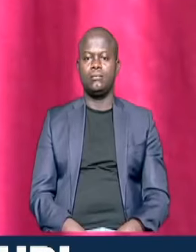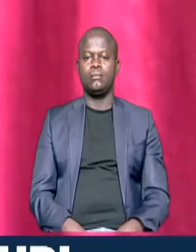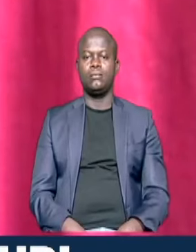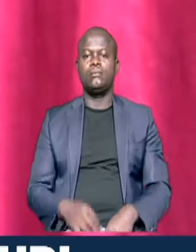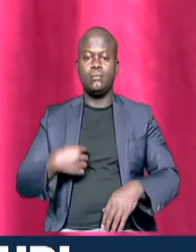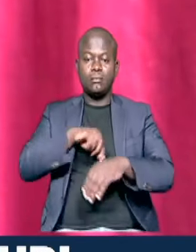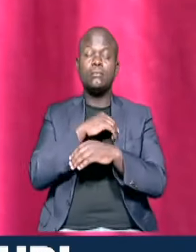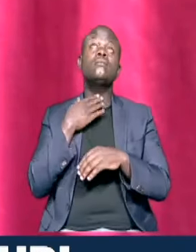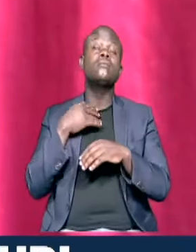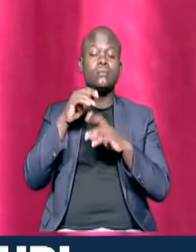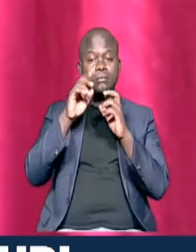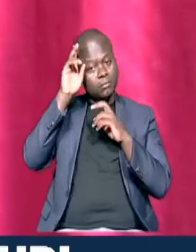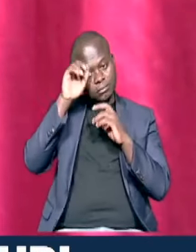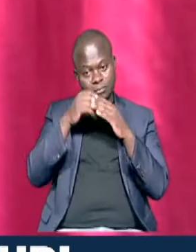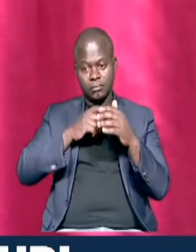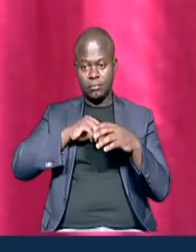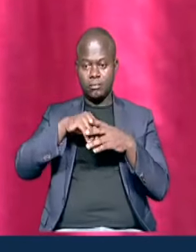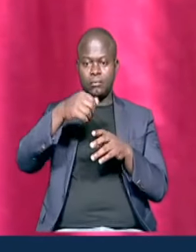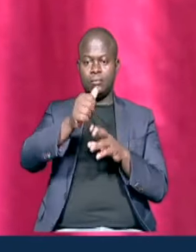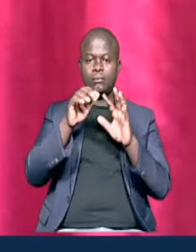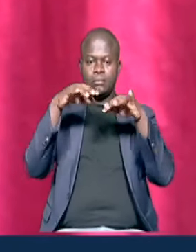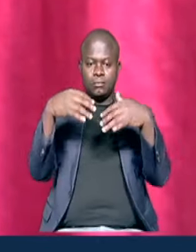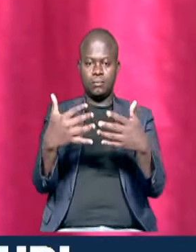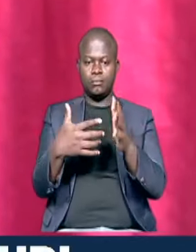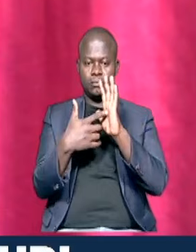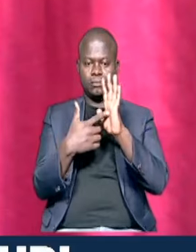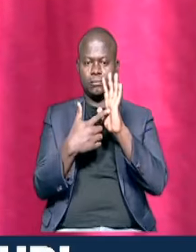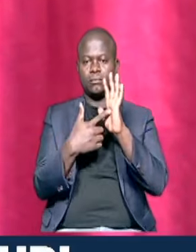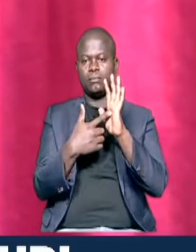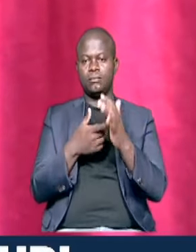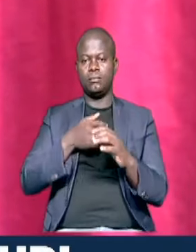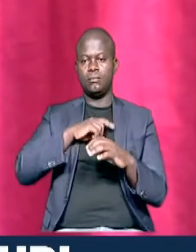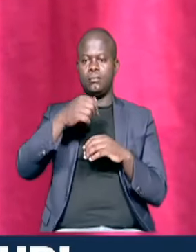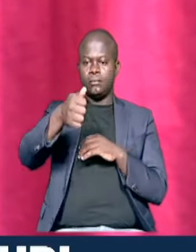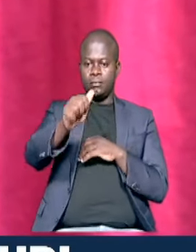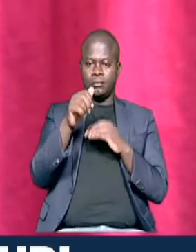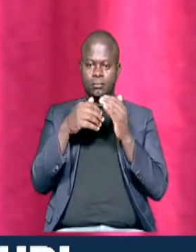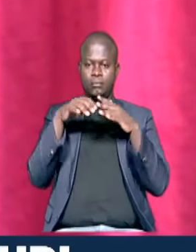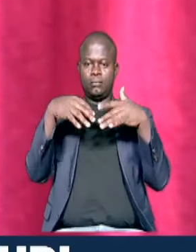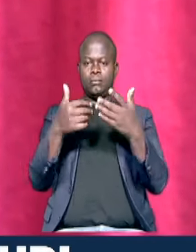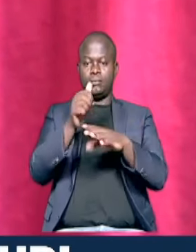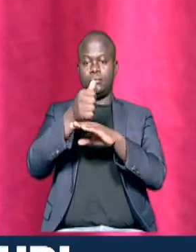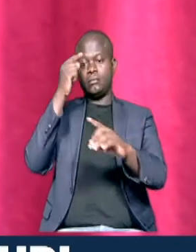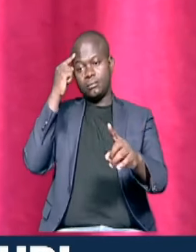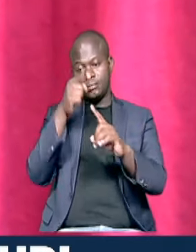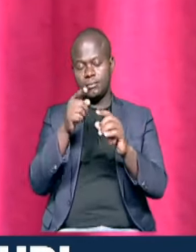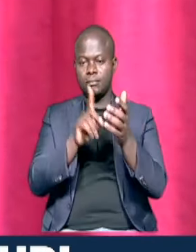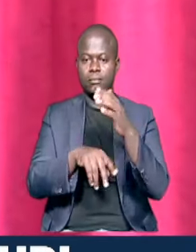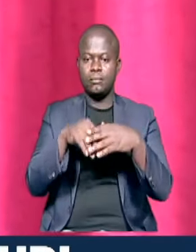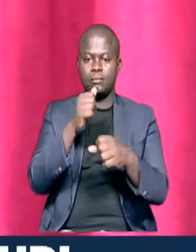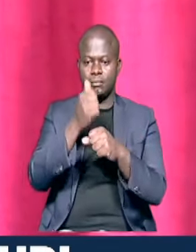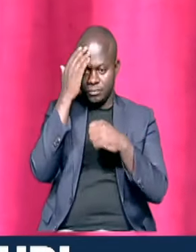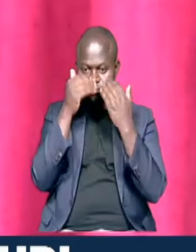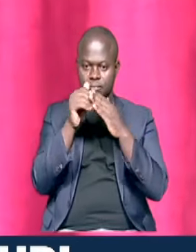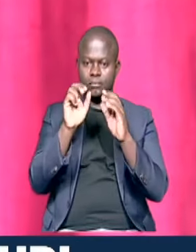Ndifuza ko mutekereza ubutwari muri mwebwe ese ni gute ugaragaza ubutwari bwawe ni gute wihe intego ese niki ukora kugira